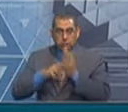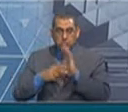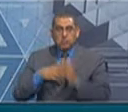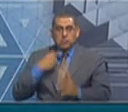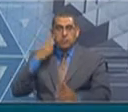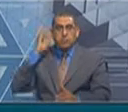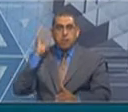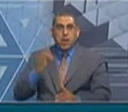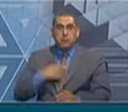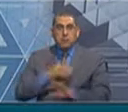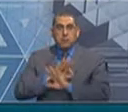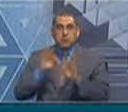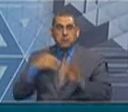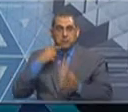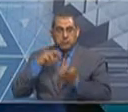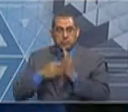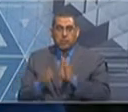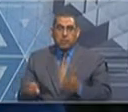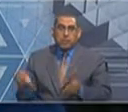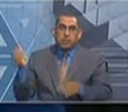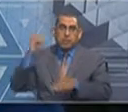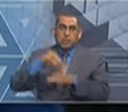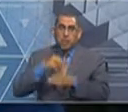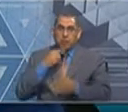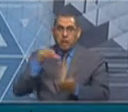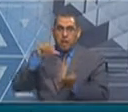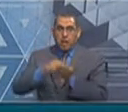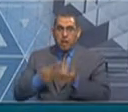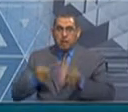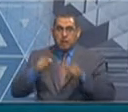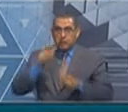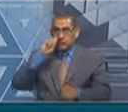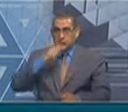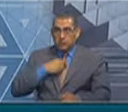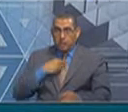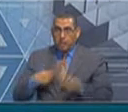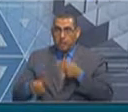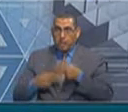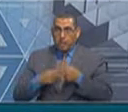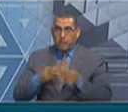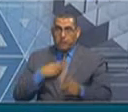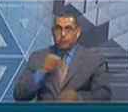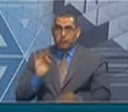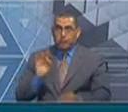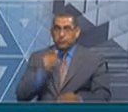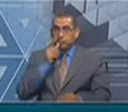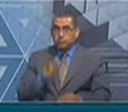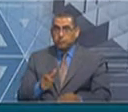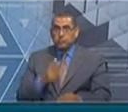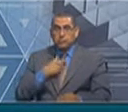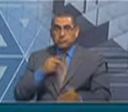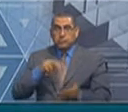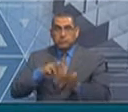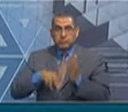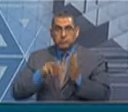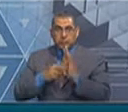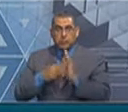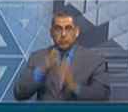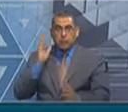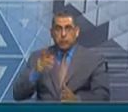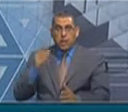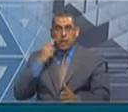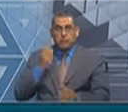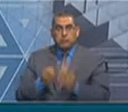أنها تمكنت من استئناف القرارات ضد إيران وهو أمر لا يقبله أحد، وتتخذ إجراء وتفعل